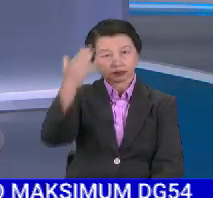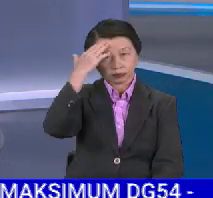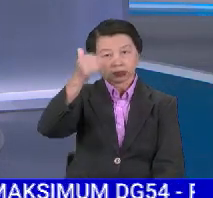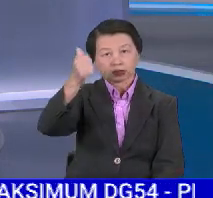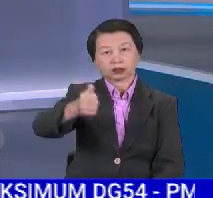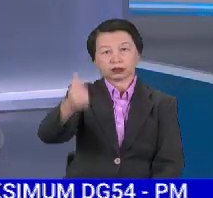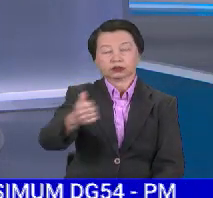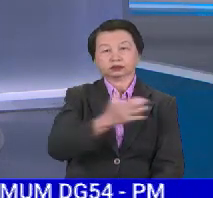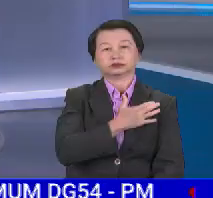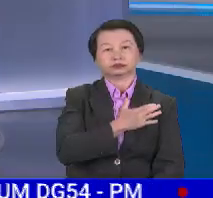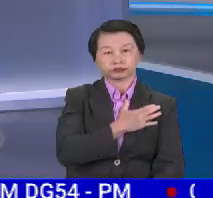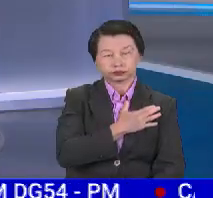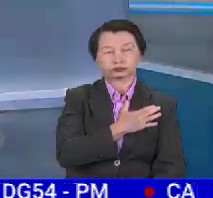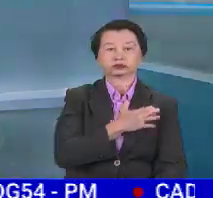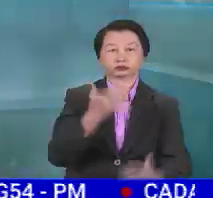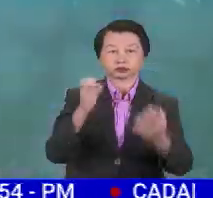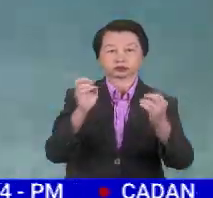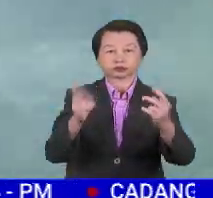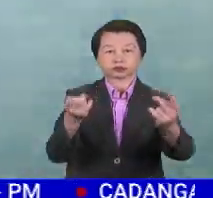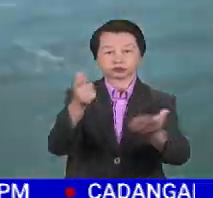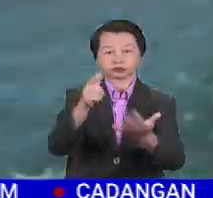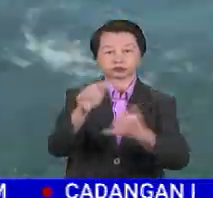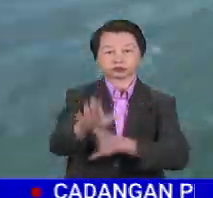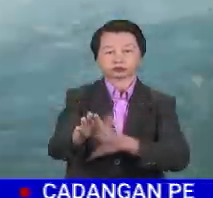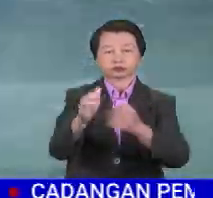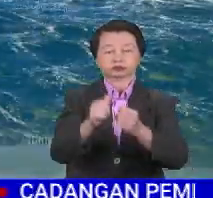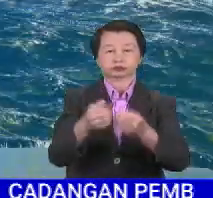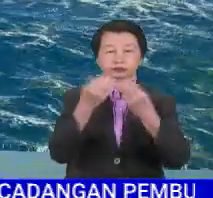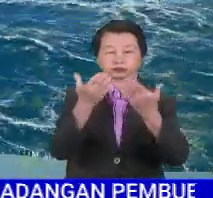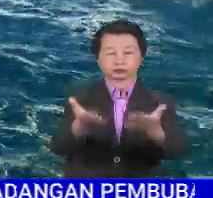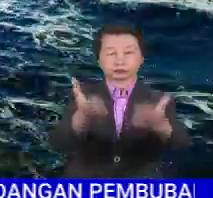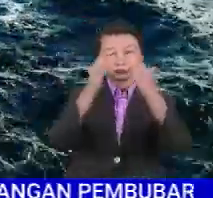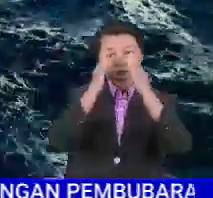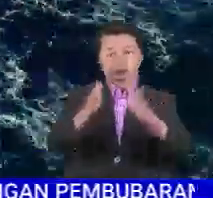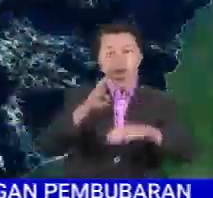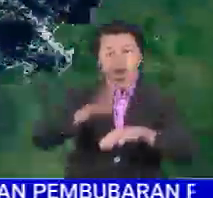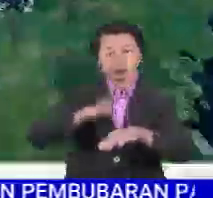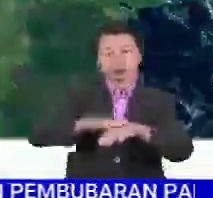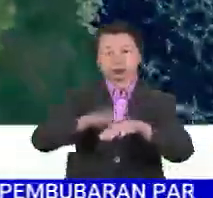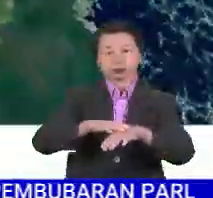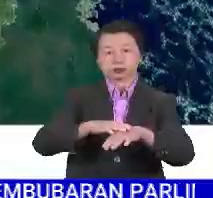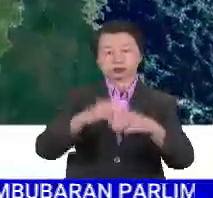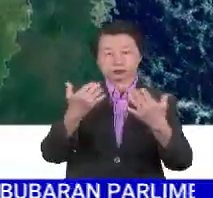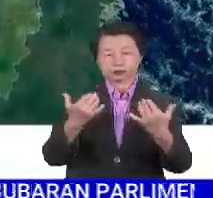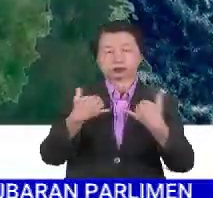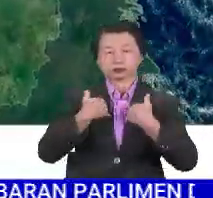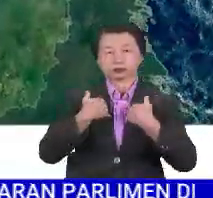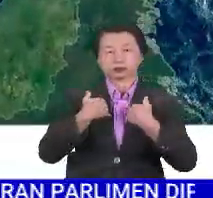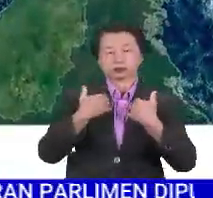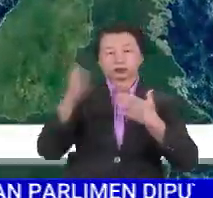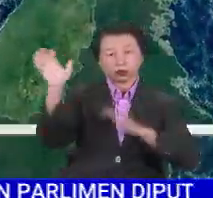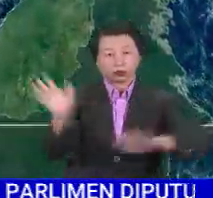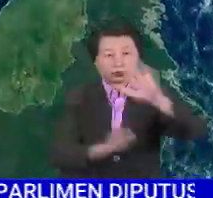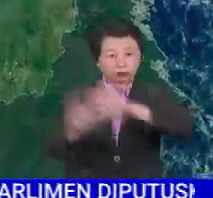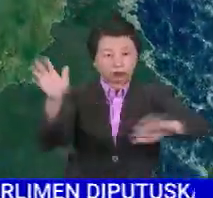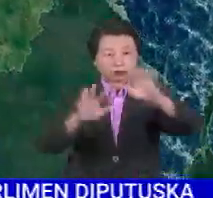Assalamualaikum dan salam hormat. Baiklah, kita mulakan laporan pada petang ini dengan memberi penumpuan kepada amaran yang masih lagi berkuat kuasa, iaitu amaran angin kencang